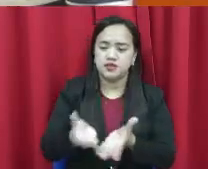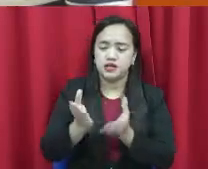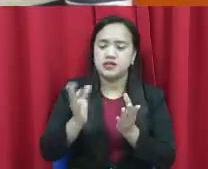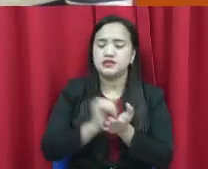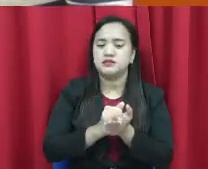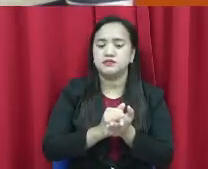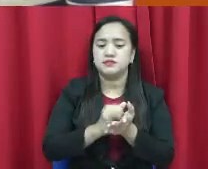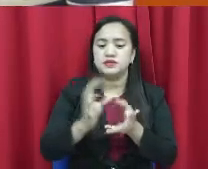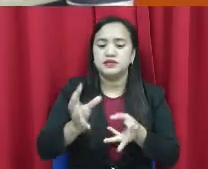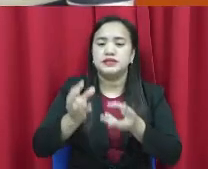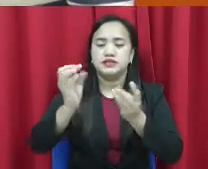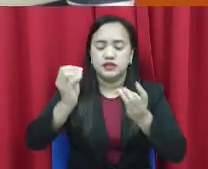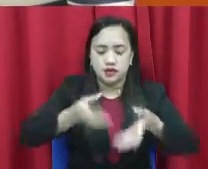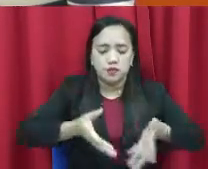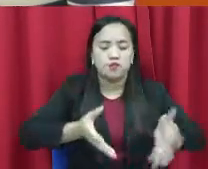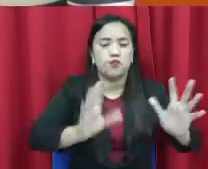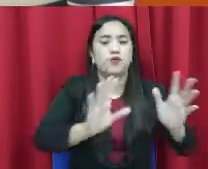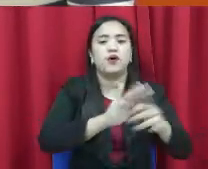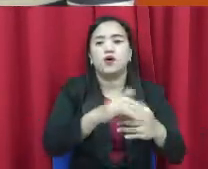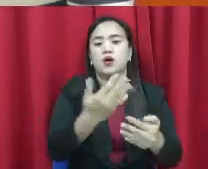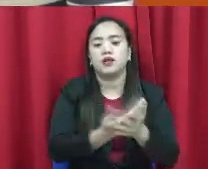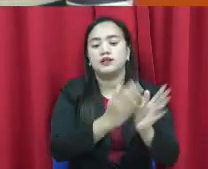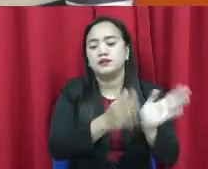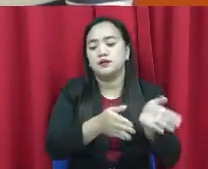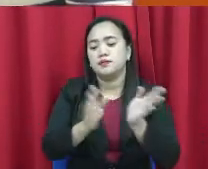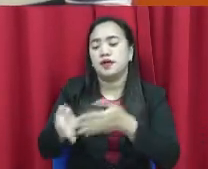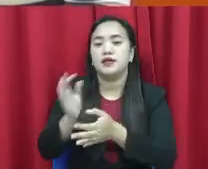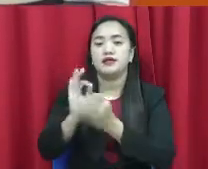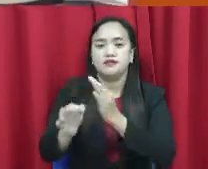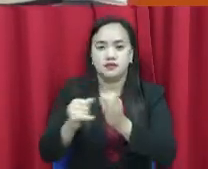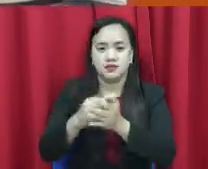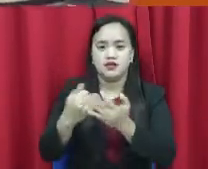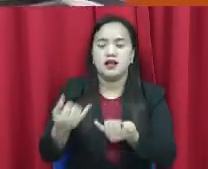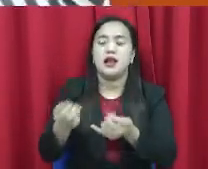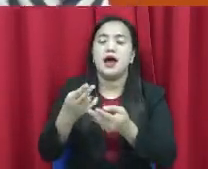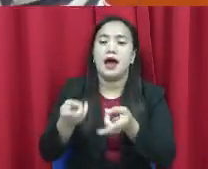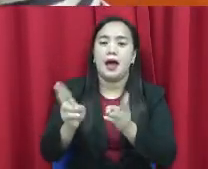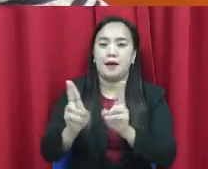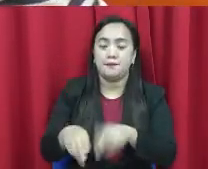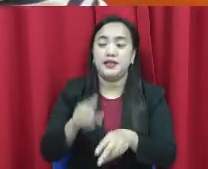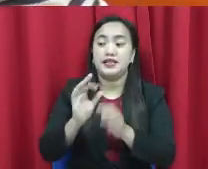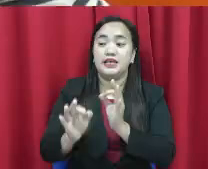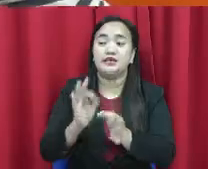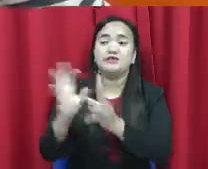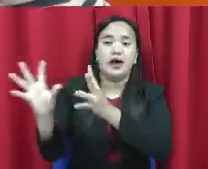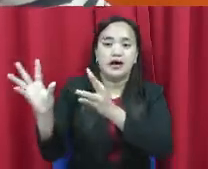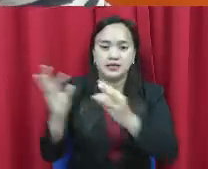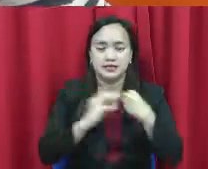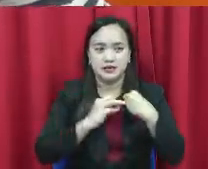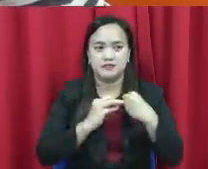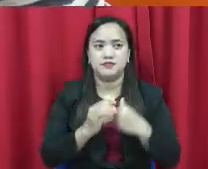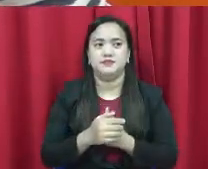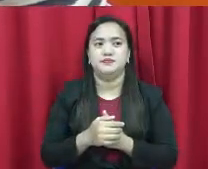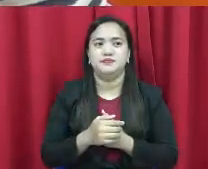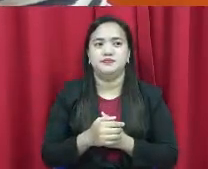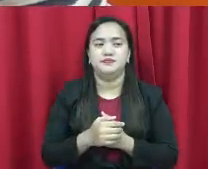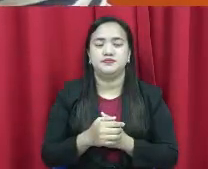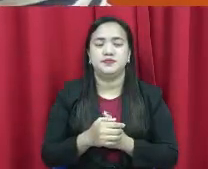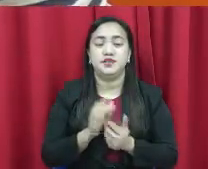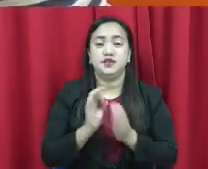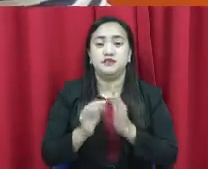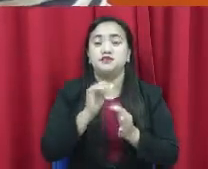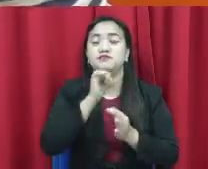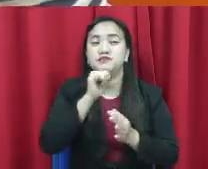plano Ang Nais kong ah mangyari sa atin pag tinanggap mo ako pero kung hindi man ah no heart feelings sin Sabi ko na sa